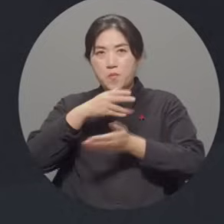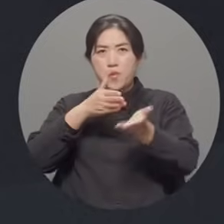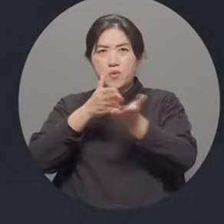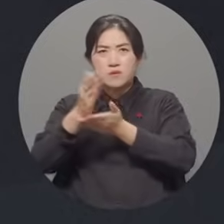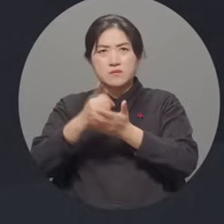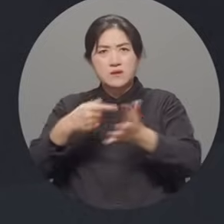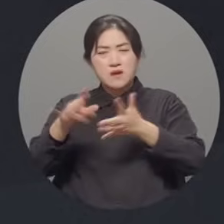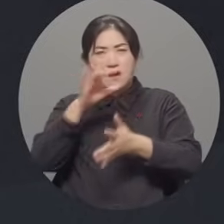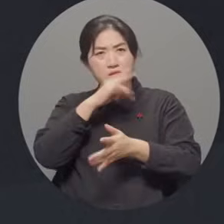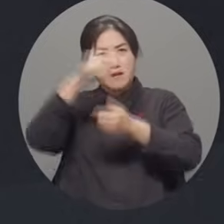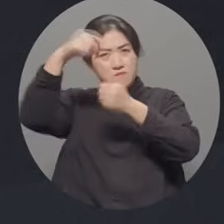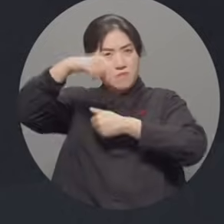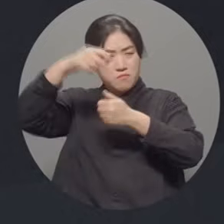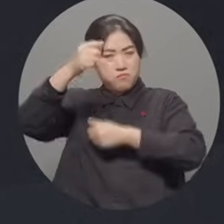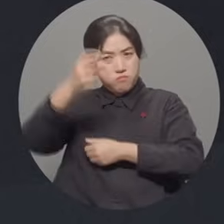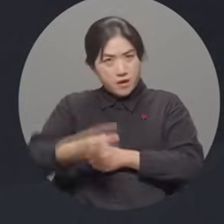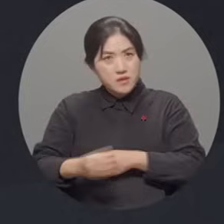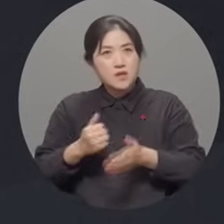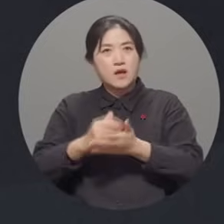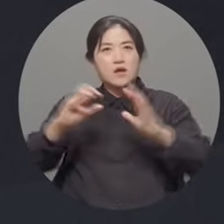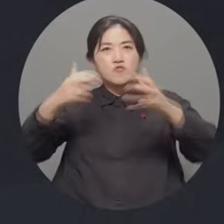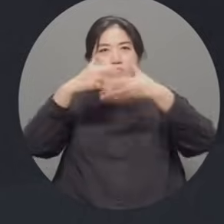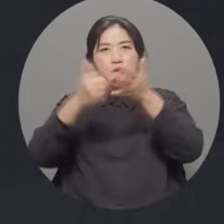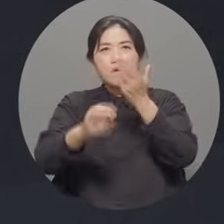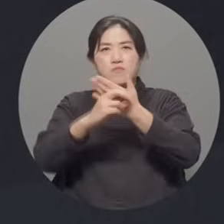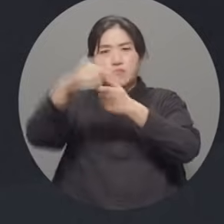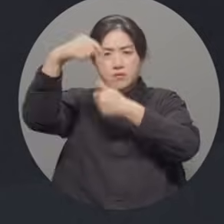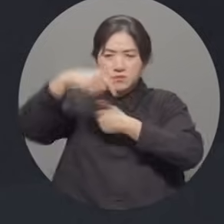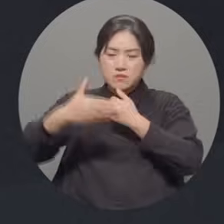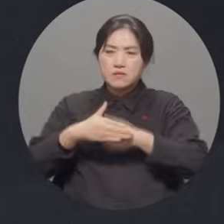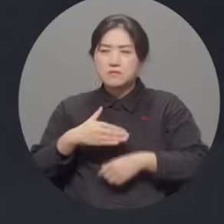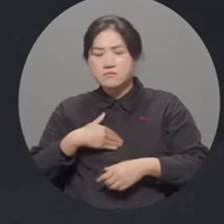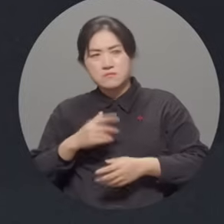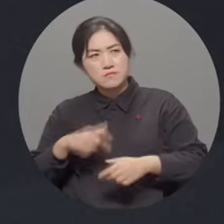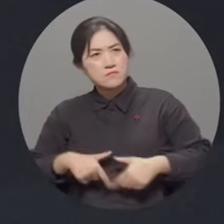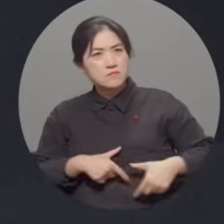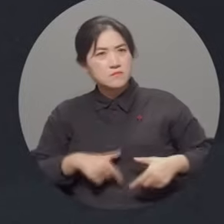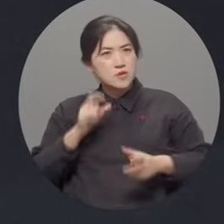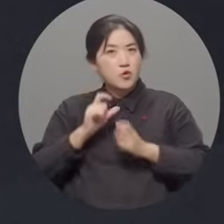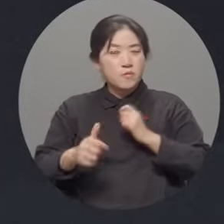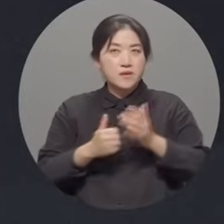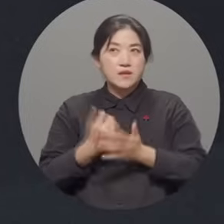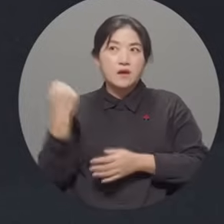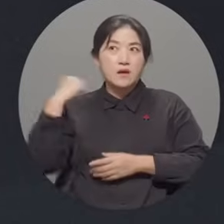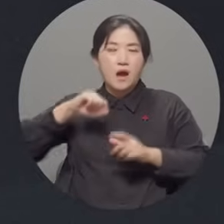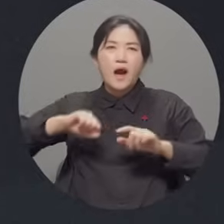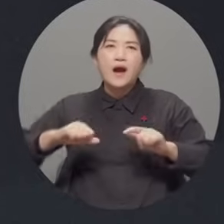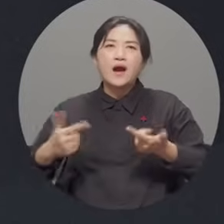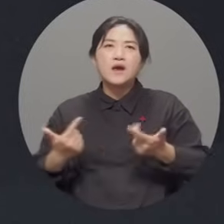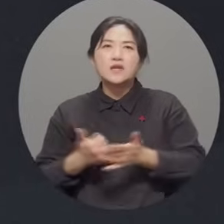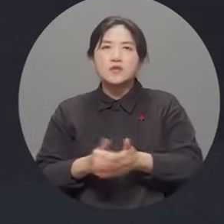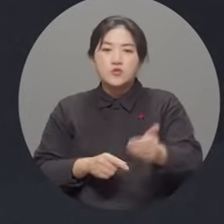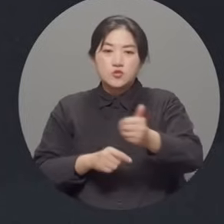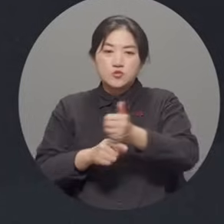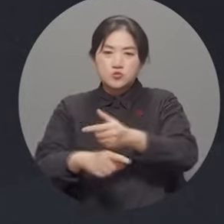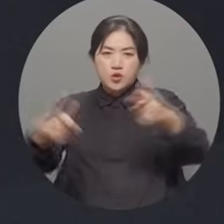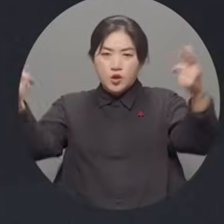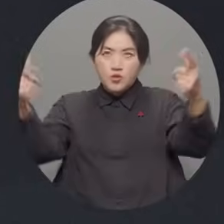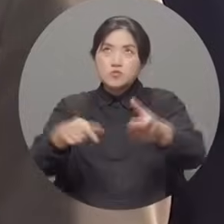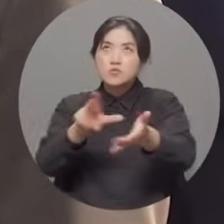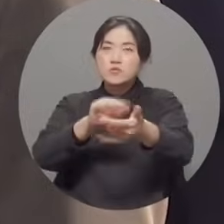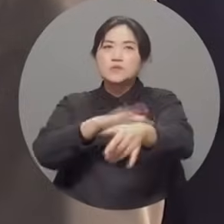지시를 받았다. 국방부의 불법적 지시에 고민했다며 항명이 아닌 수사 축소 외압이 본질이라고